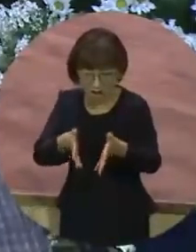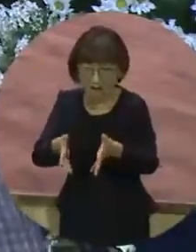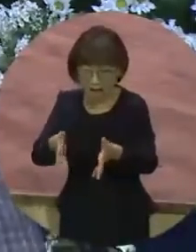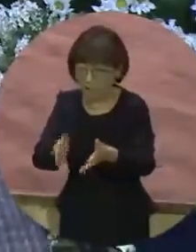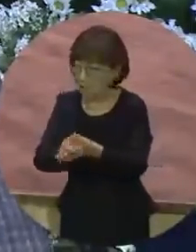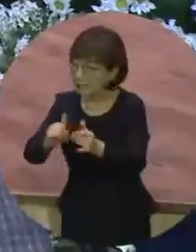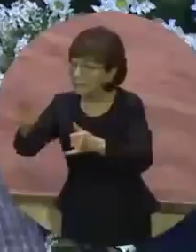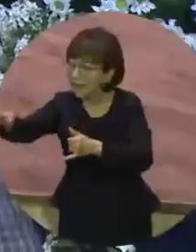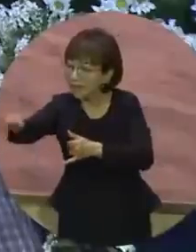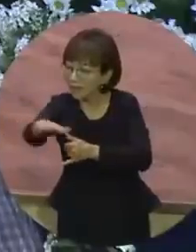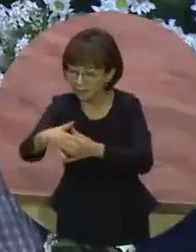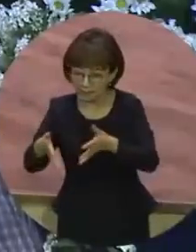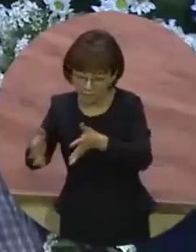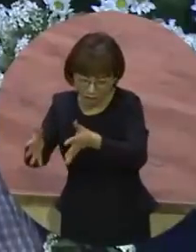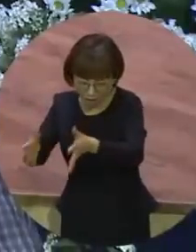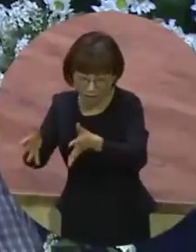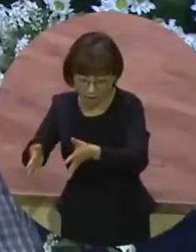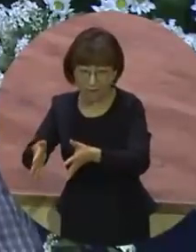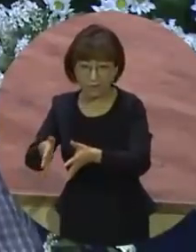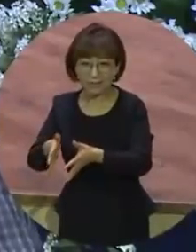소통하려고 사람하고 어떻게 해보려고